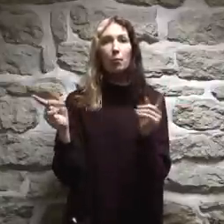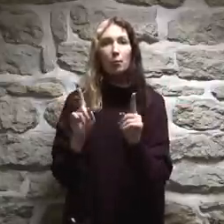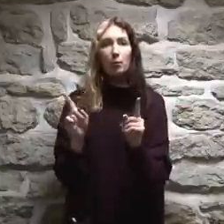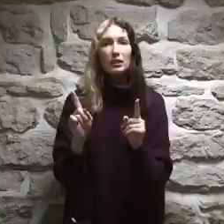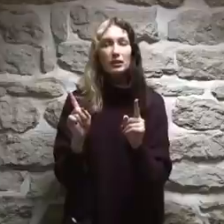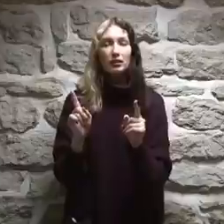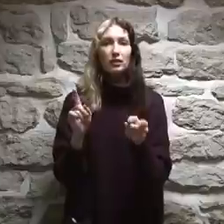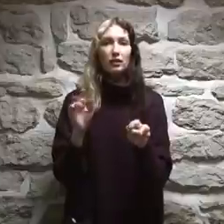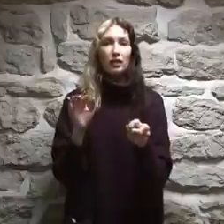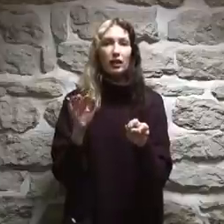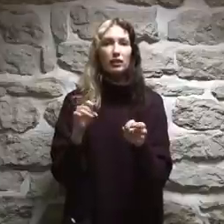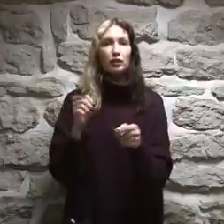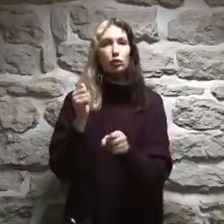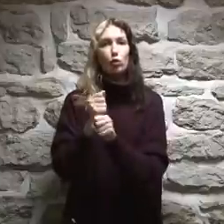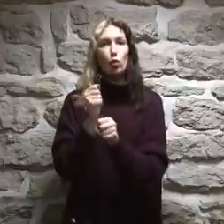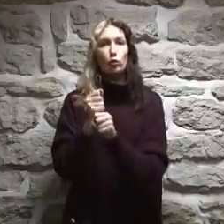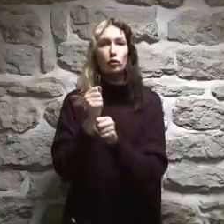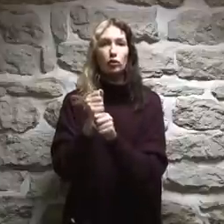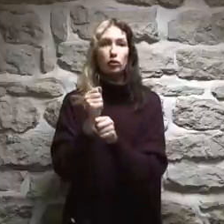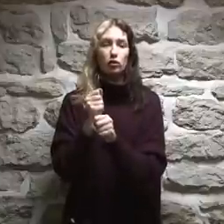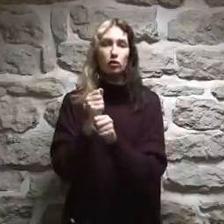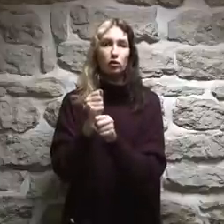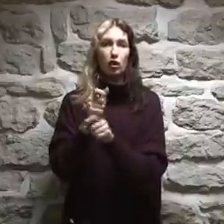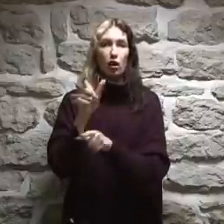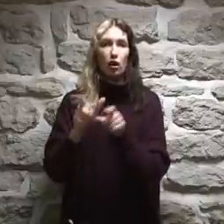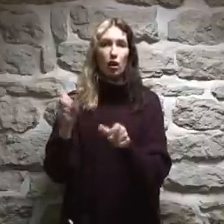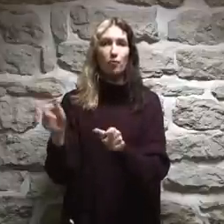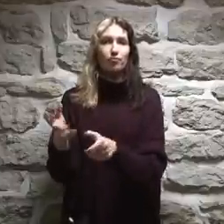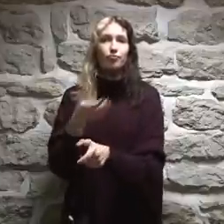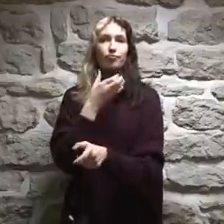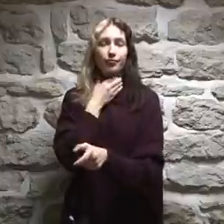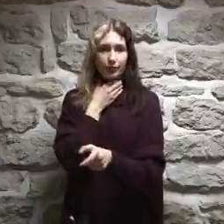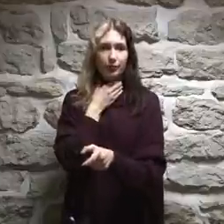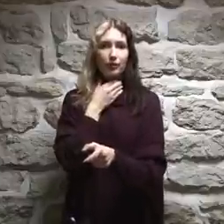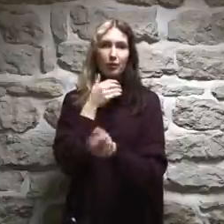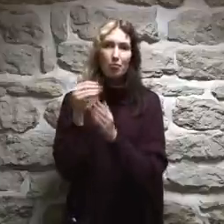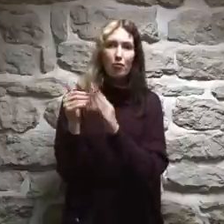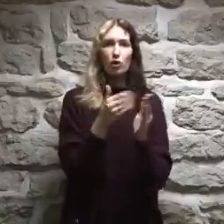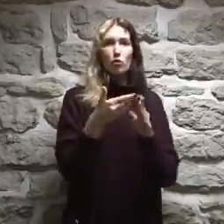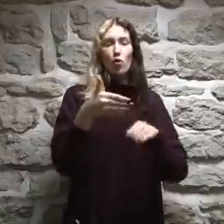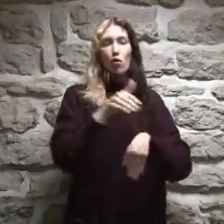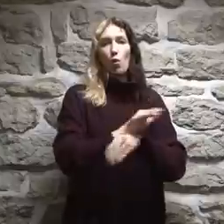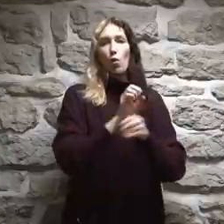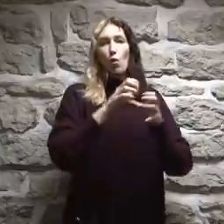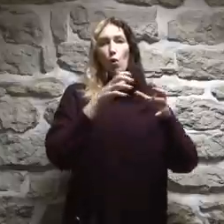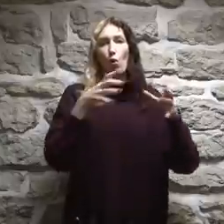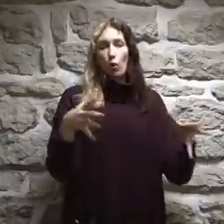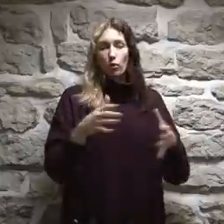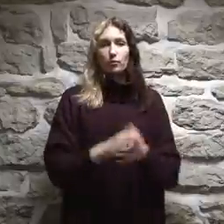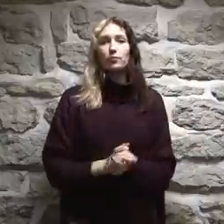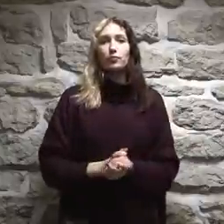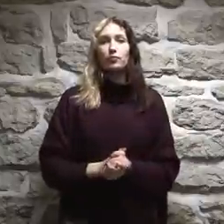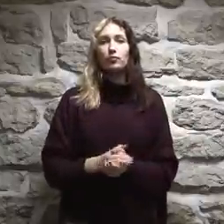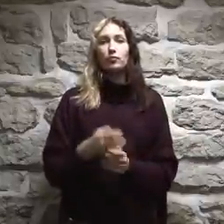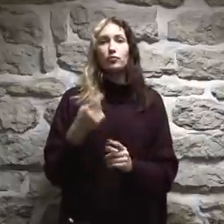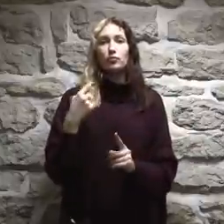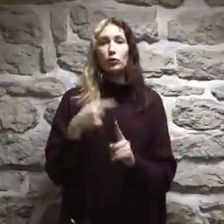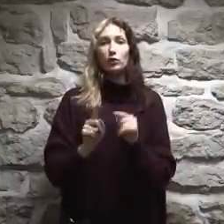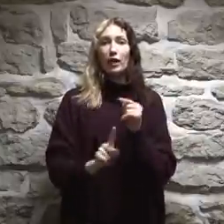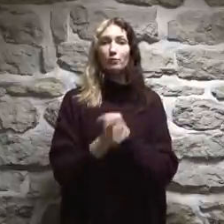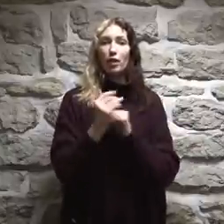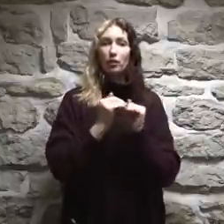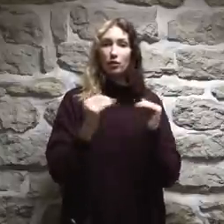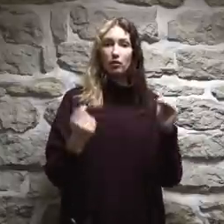jääma ja peab seetõttu olema eemal. Ja samamoodi toimepidevusprobleemid siis